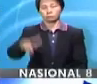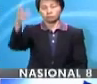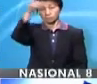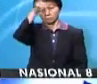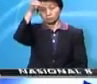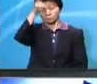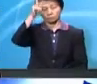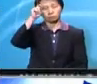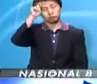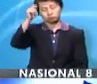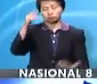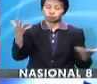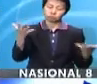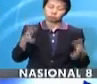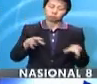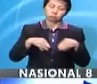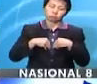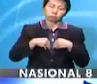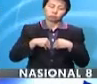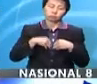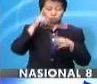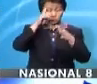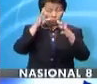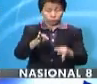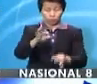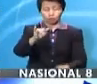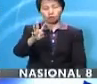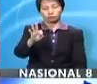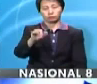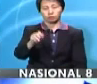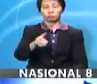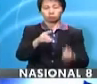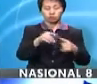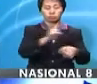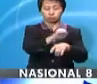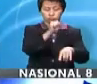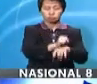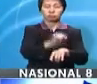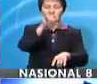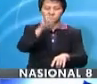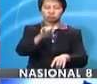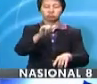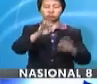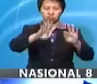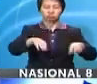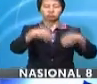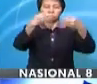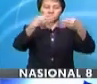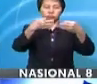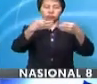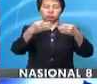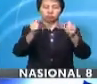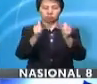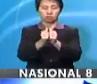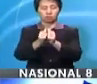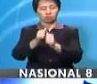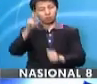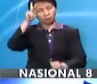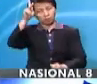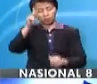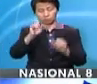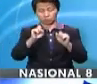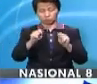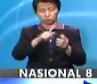Kerajaan Terengganu aku dengan keputusan FAM bahawa pasukan Lions 12 layak ke perlawanan akhir Piala FA menentang Kelantan Sabtu